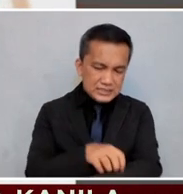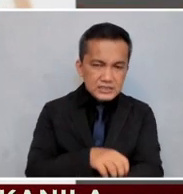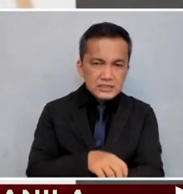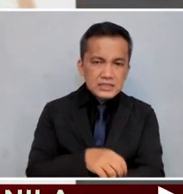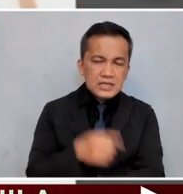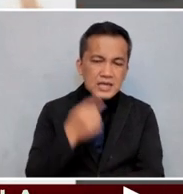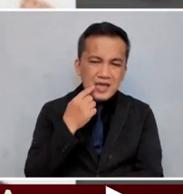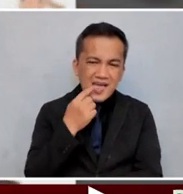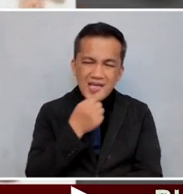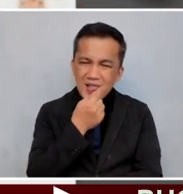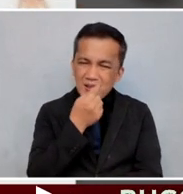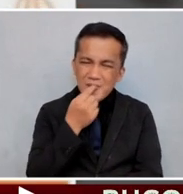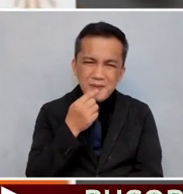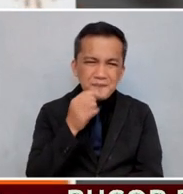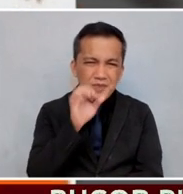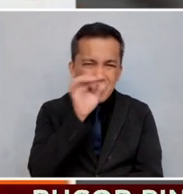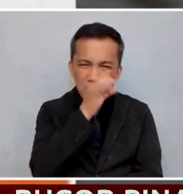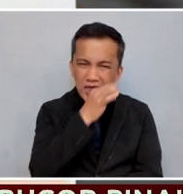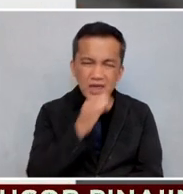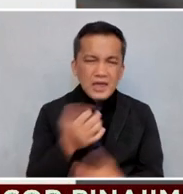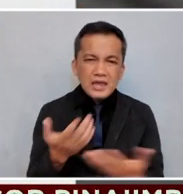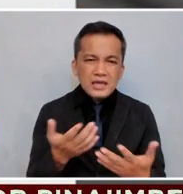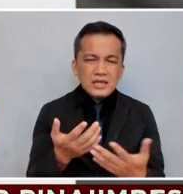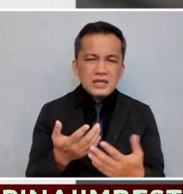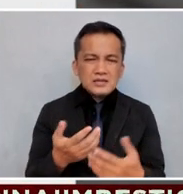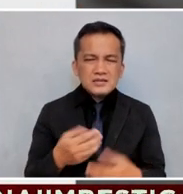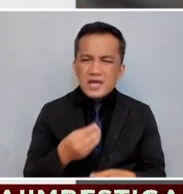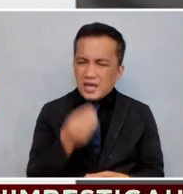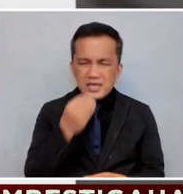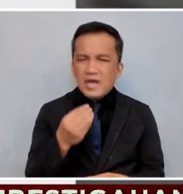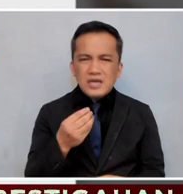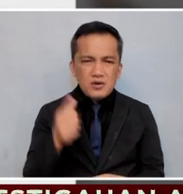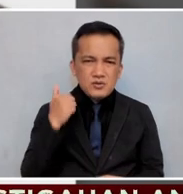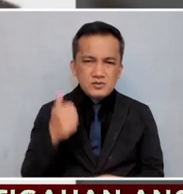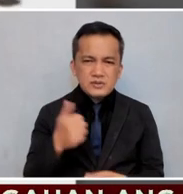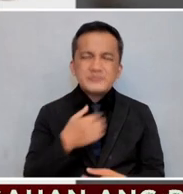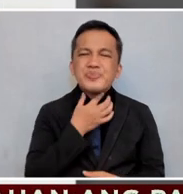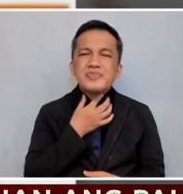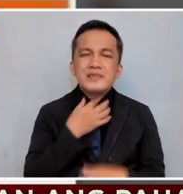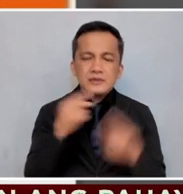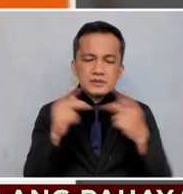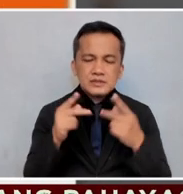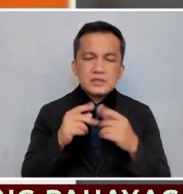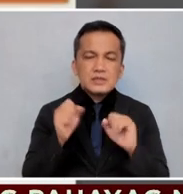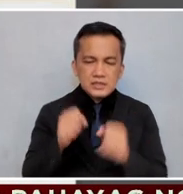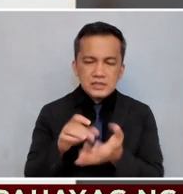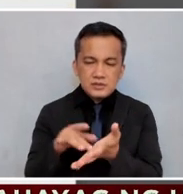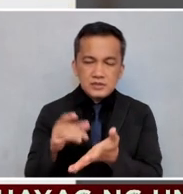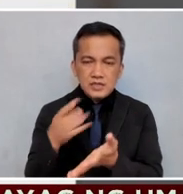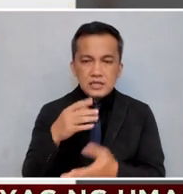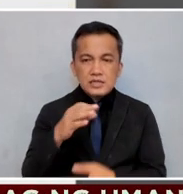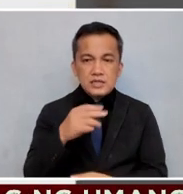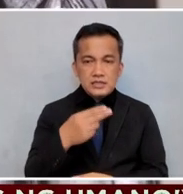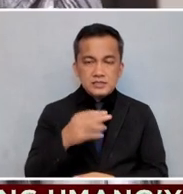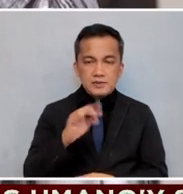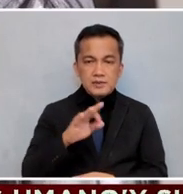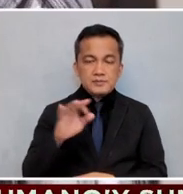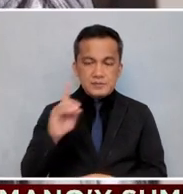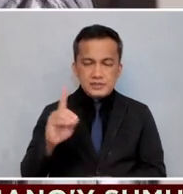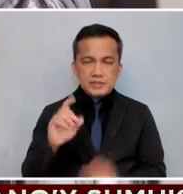singaw, walang ganang kumain at pananakit ng lalamunan. Kaya namang gamutin ang HFMD. More